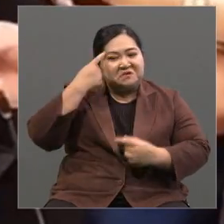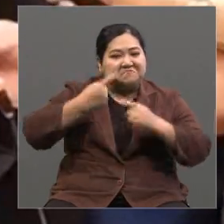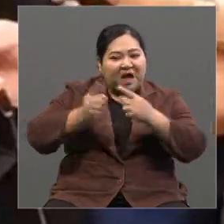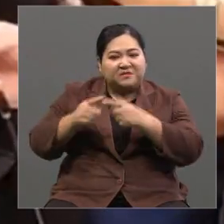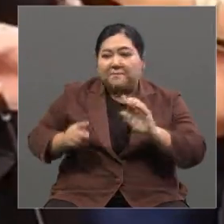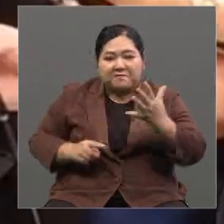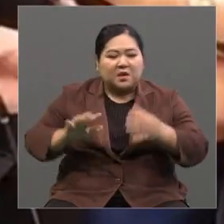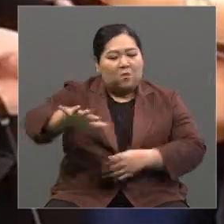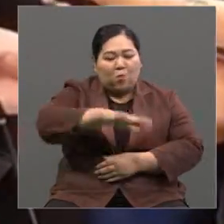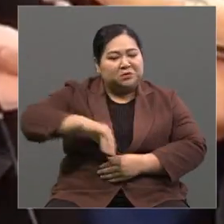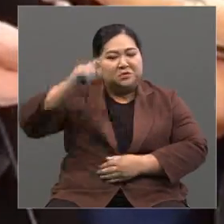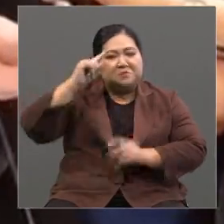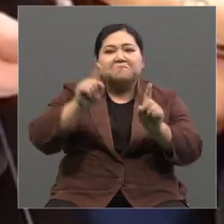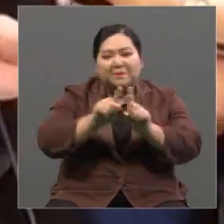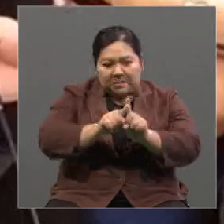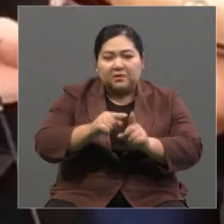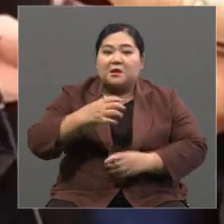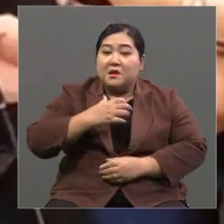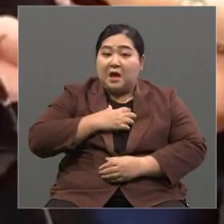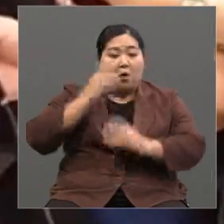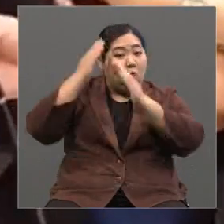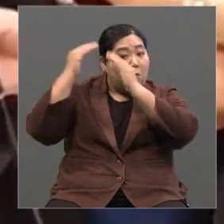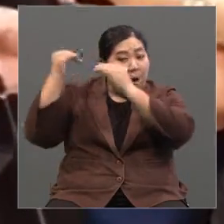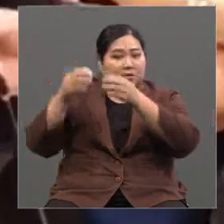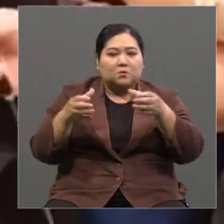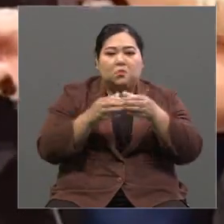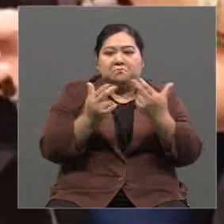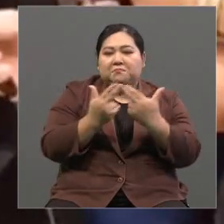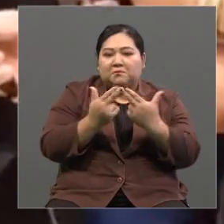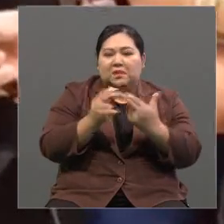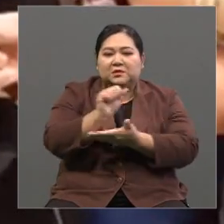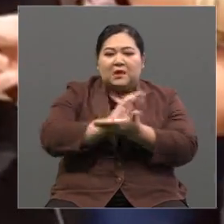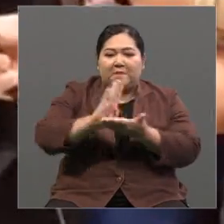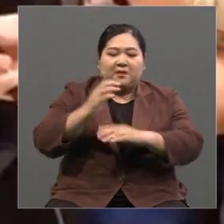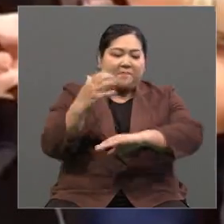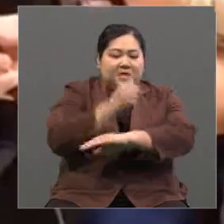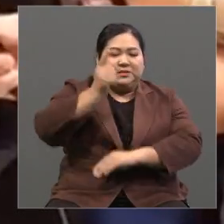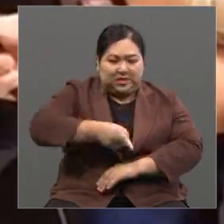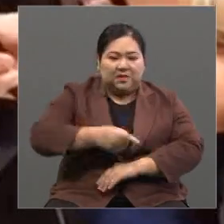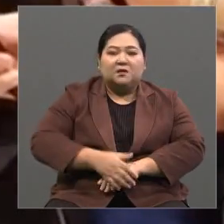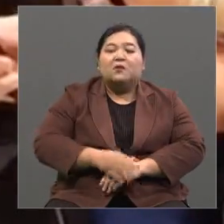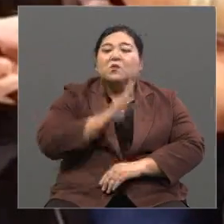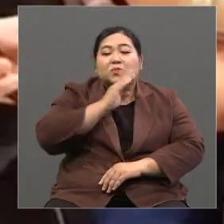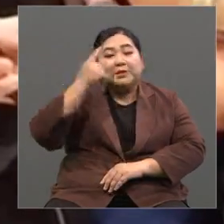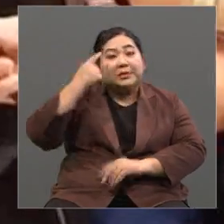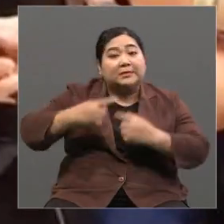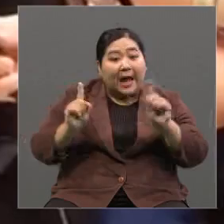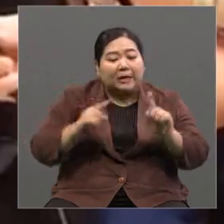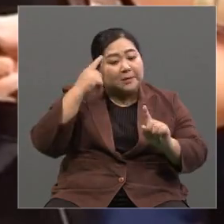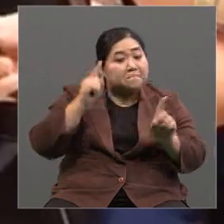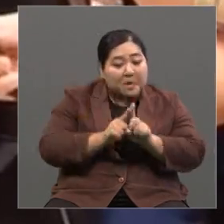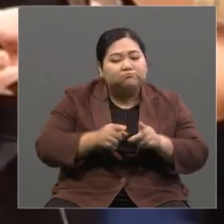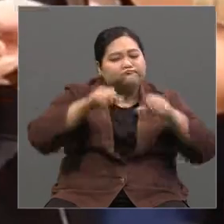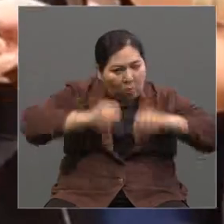ะว่าทุกคนก็หวังว่าจะทำพรรครวมไทยสร้างชาติให้เป็นสถาบันพรรคการเมืองถ้าจะไปไหนก็ต้องไปด้วยกัน